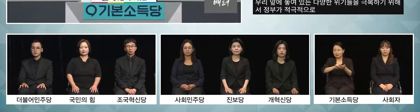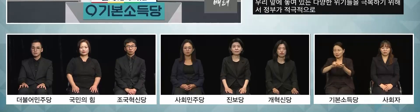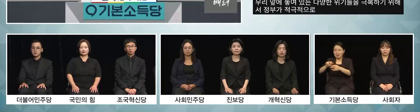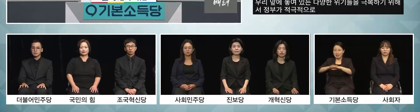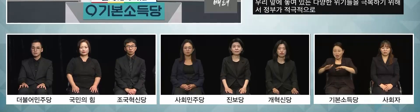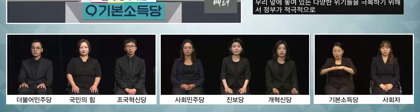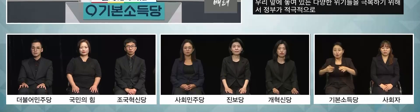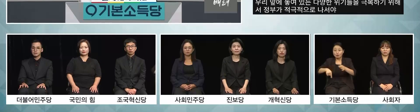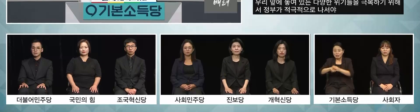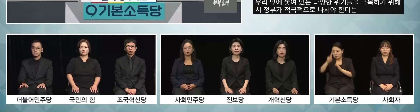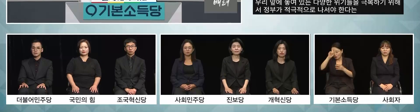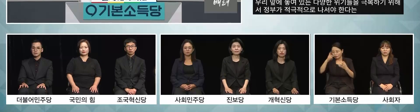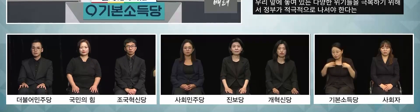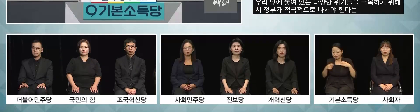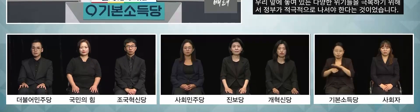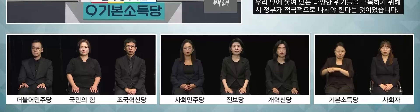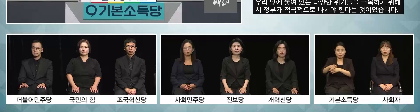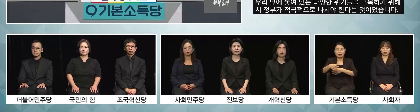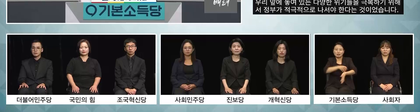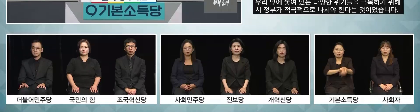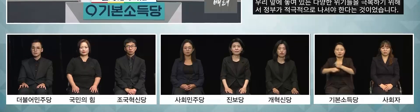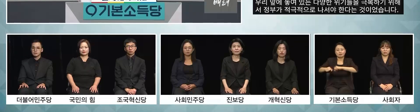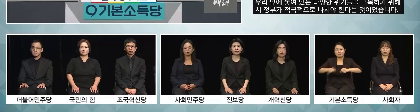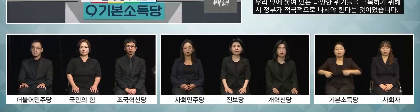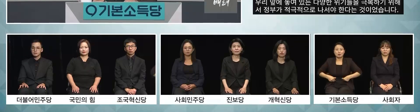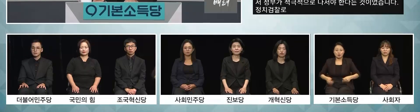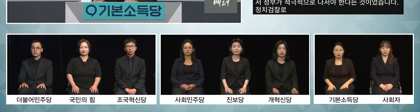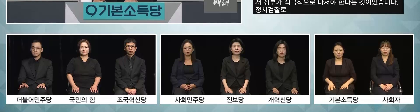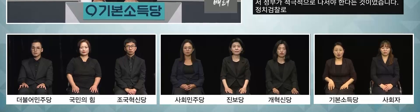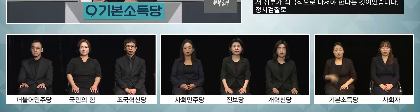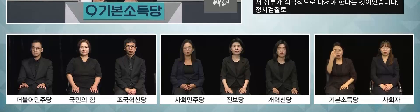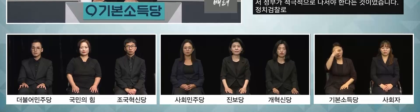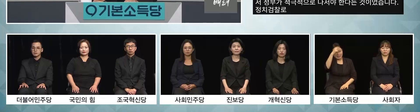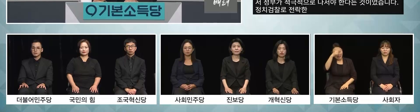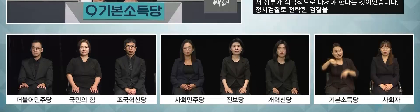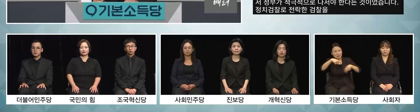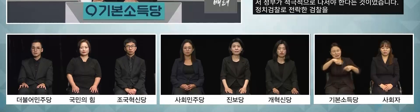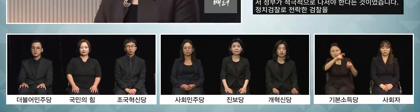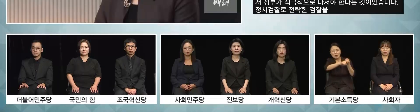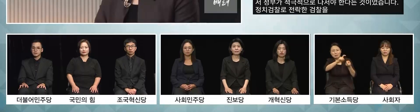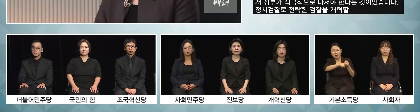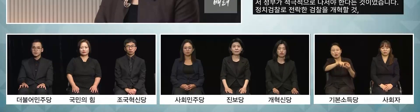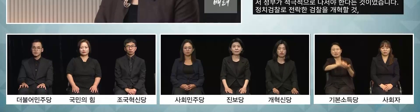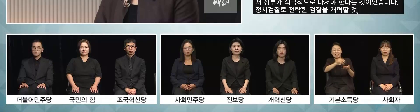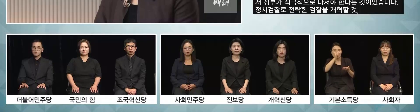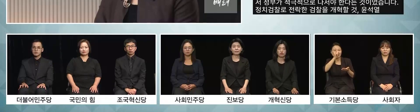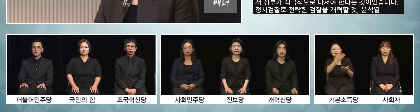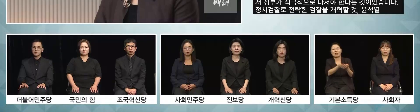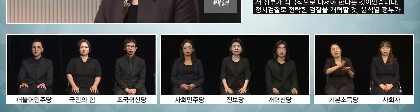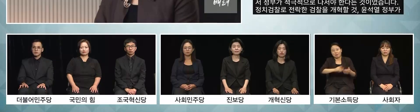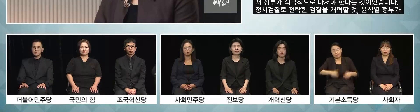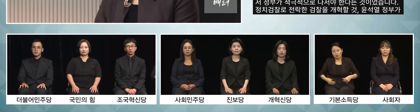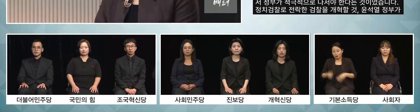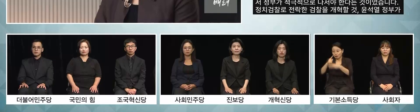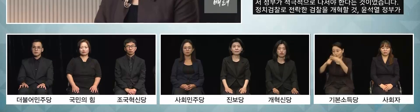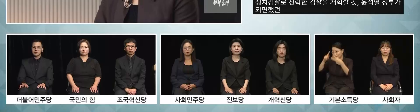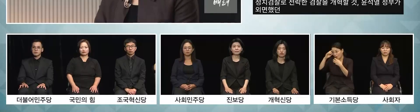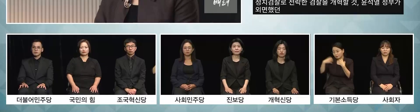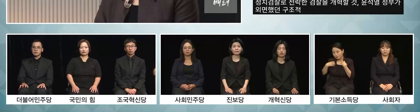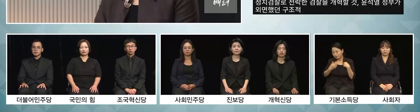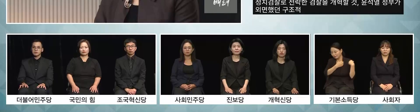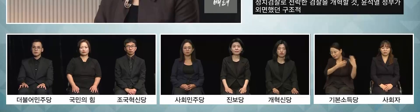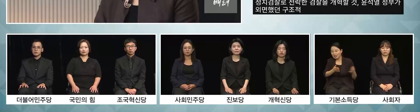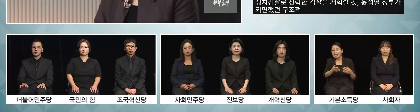나서야 한다는 것이었습니다. 정치검찰로 전락한 검찰을 개혁할 것, 윤석열 정부가 외면했던 구조적